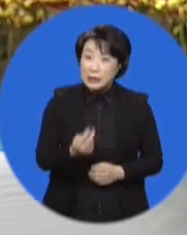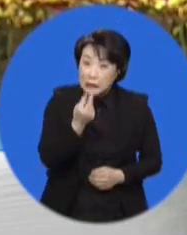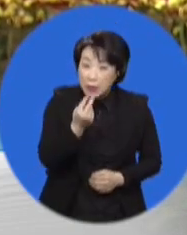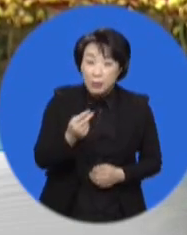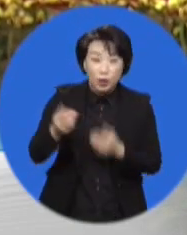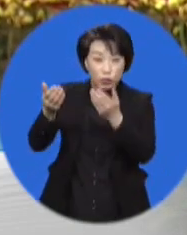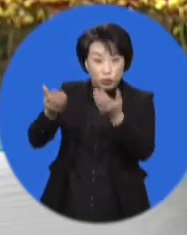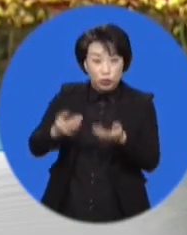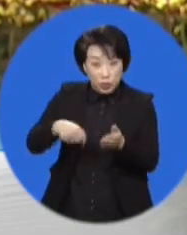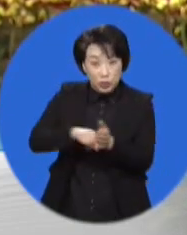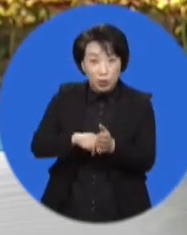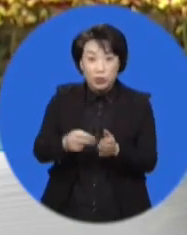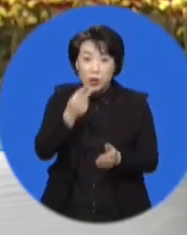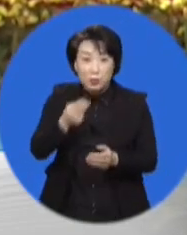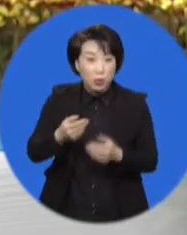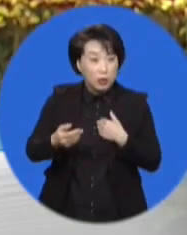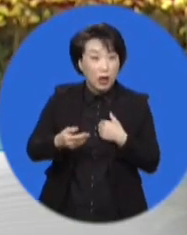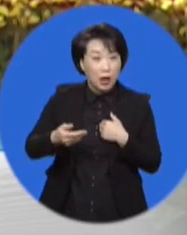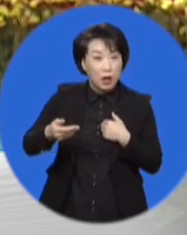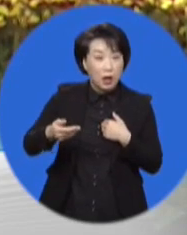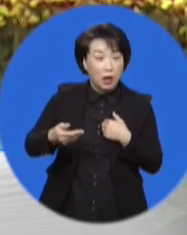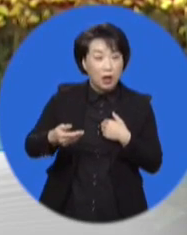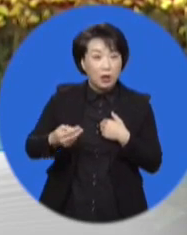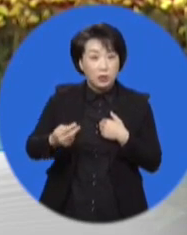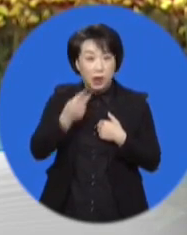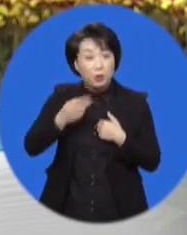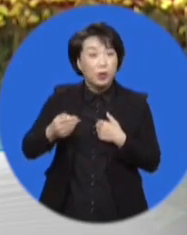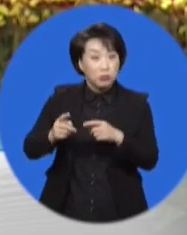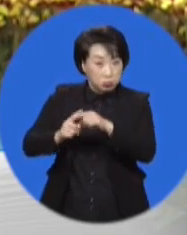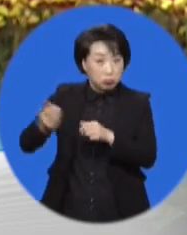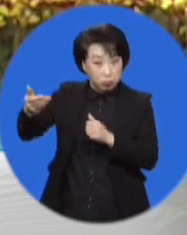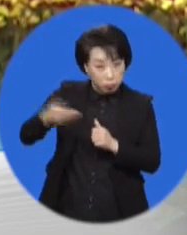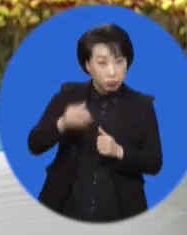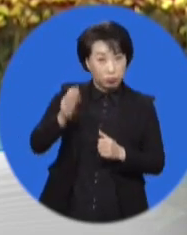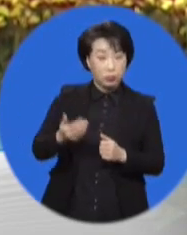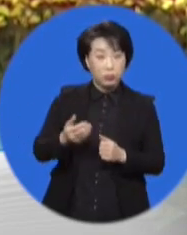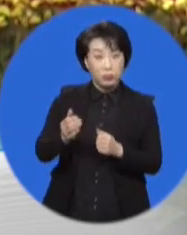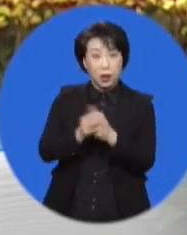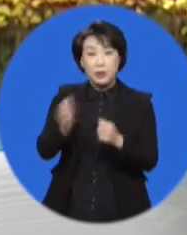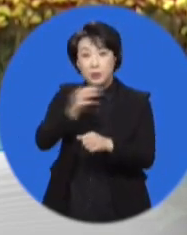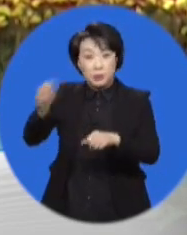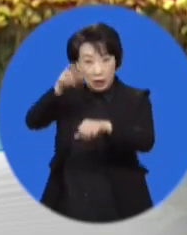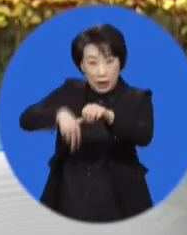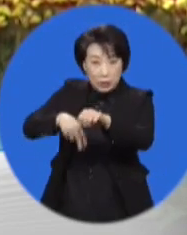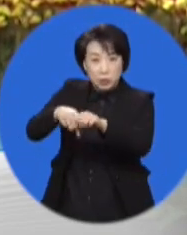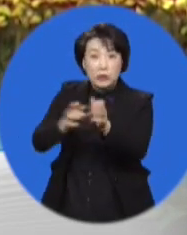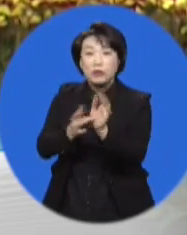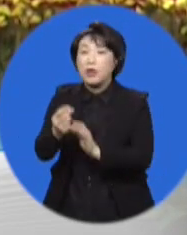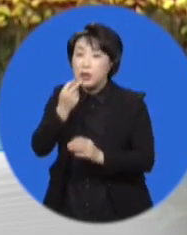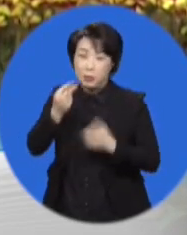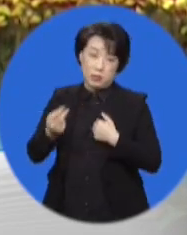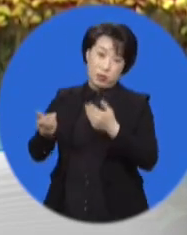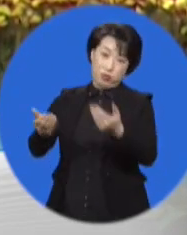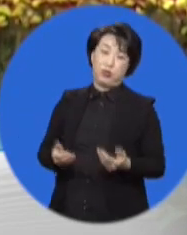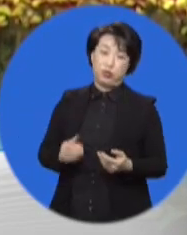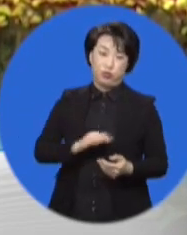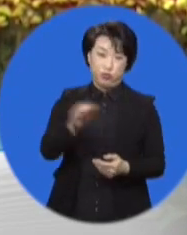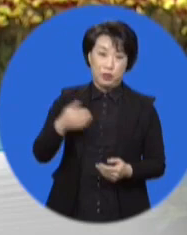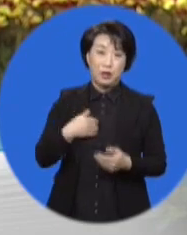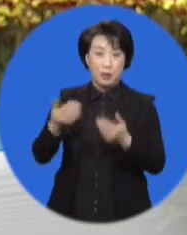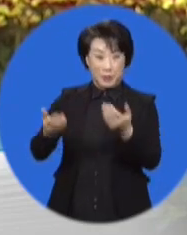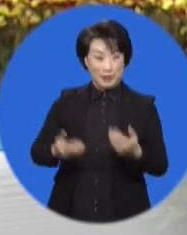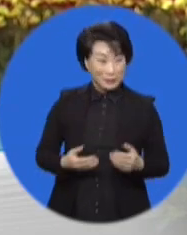생명 주시려면 생명 내놓아야 되지. 그래서 십자가 지고 자기 생명 내놓고 우리에게